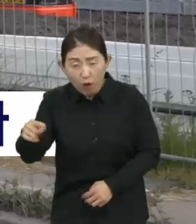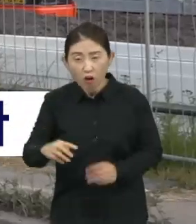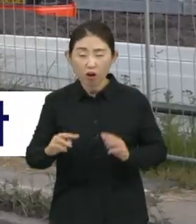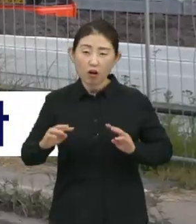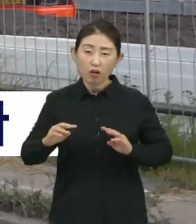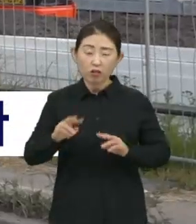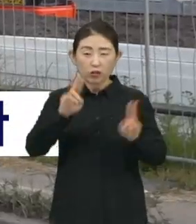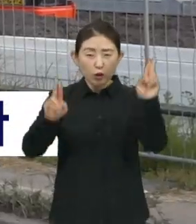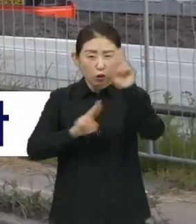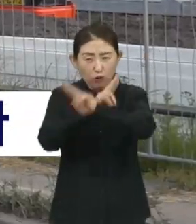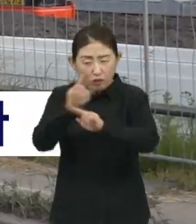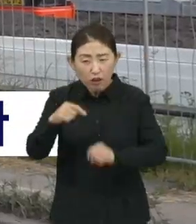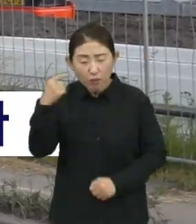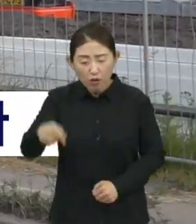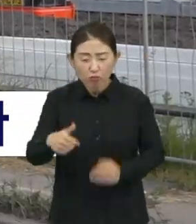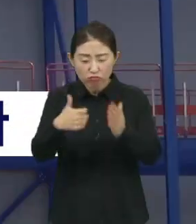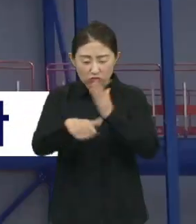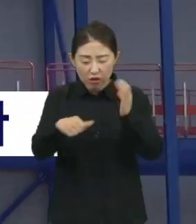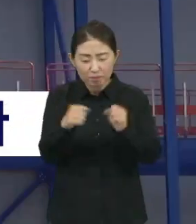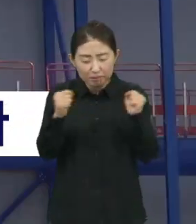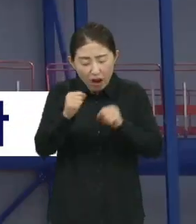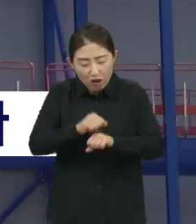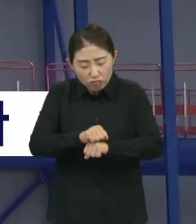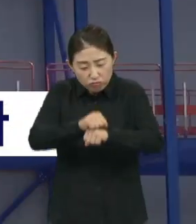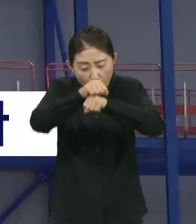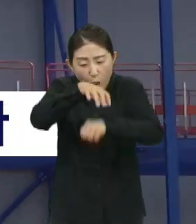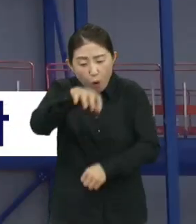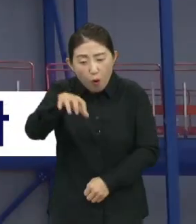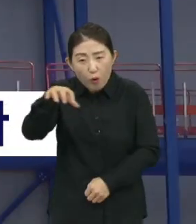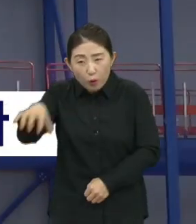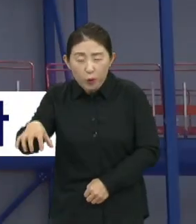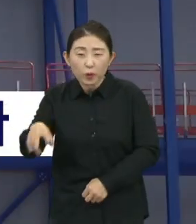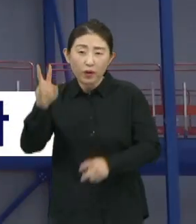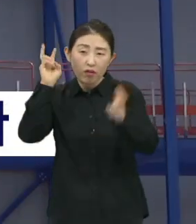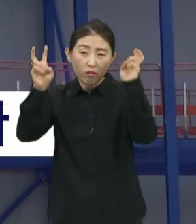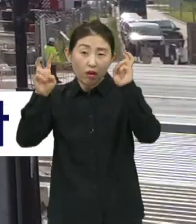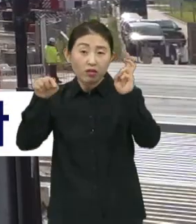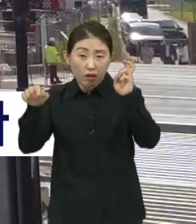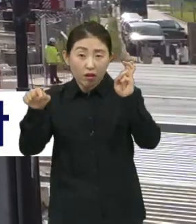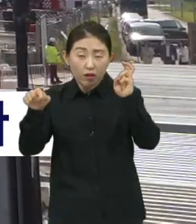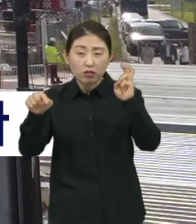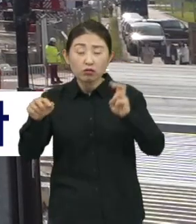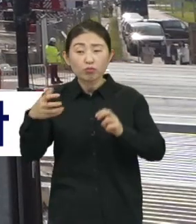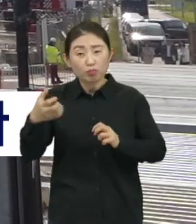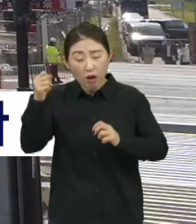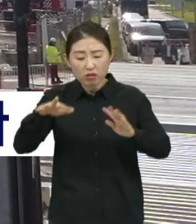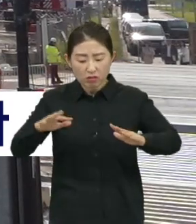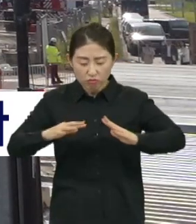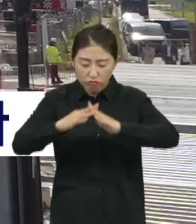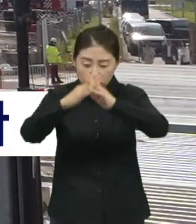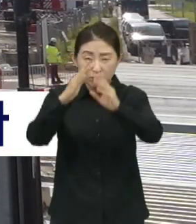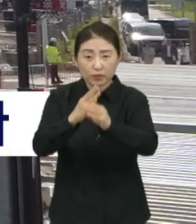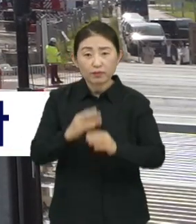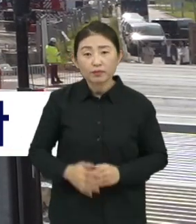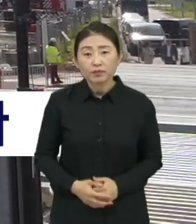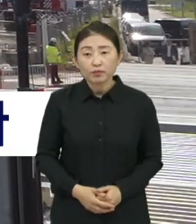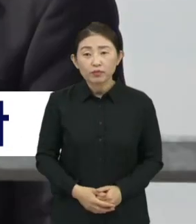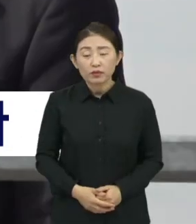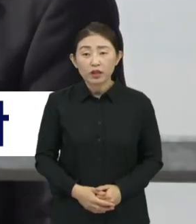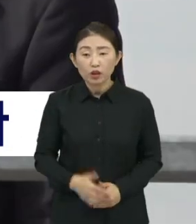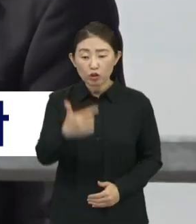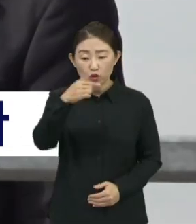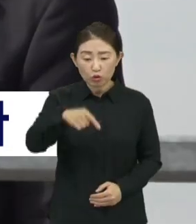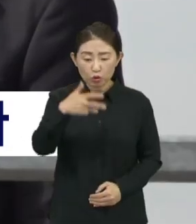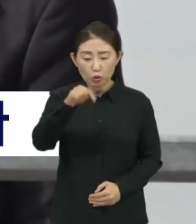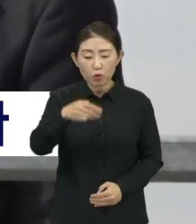네덜란드의 글로벌 콜드체인 기업 뉴콜드에 첨단 자동화 냉동 물류 창고 건립이 한창 진행되고 있습니다.